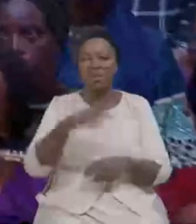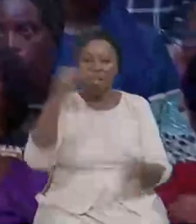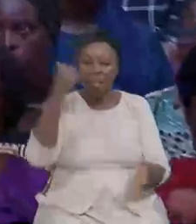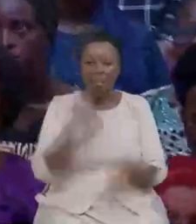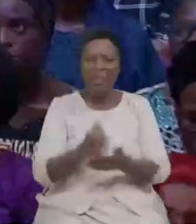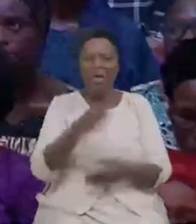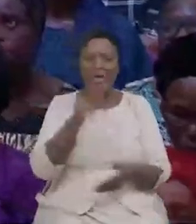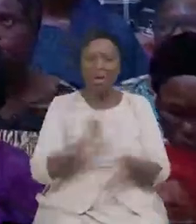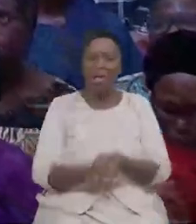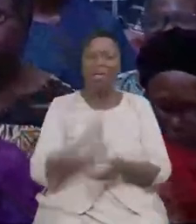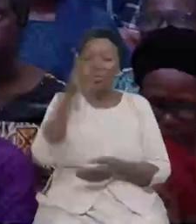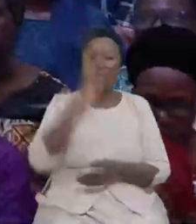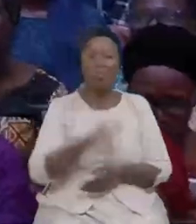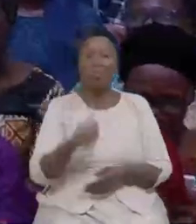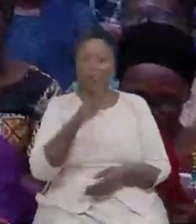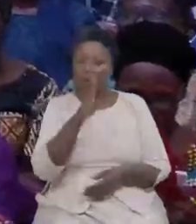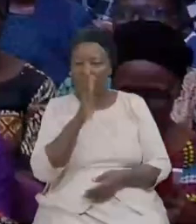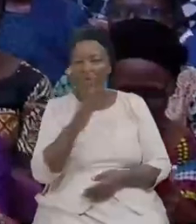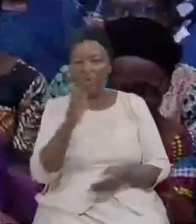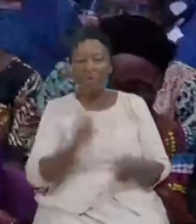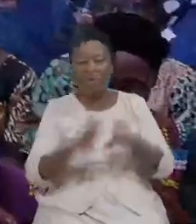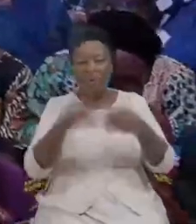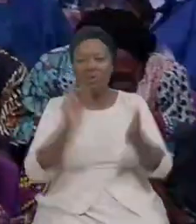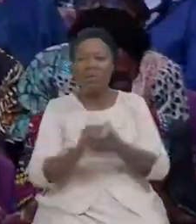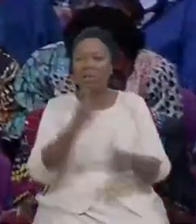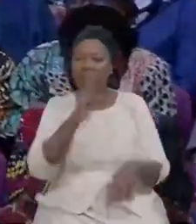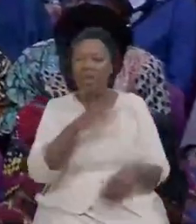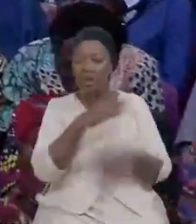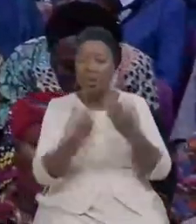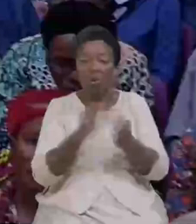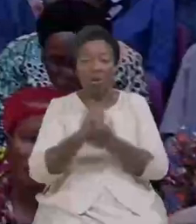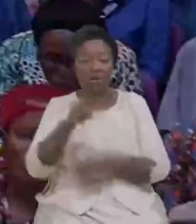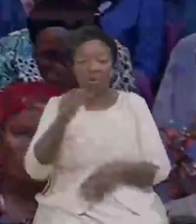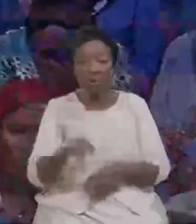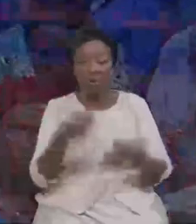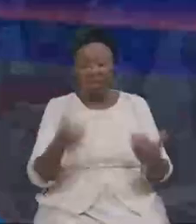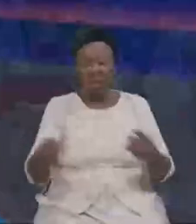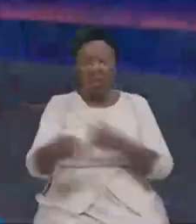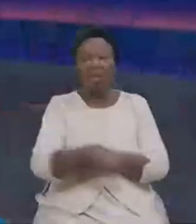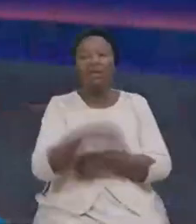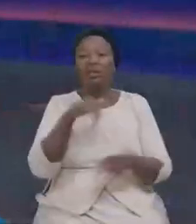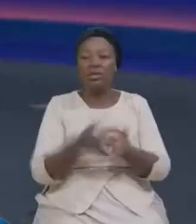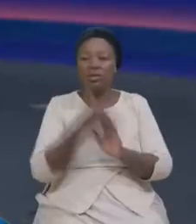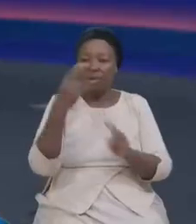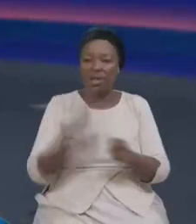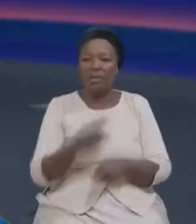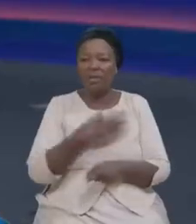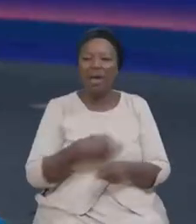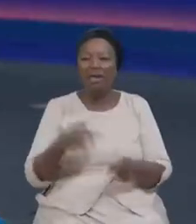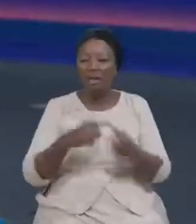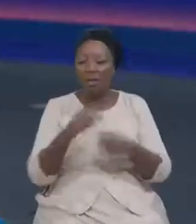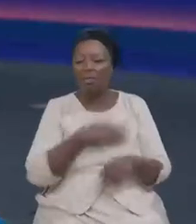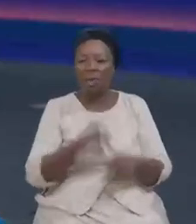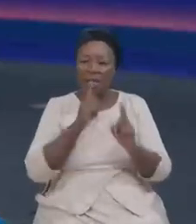Dieu, si tu as l'assurance, la confiance, ce Dieu est là, même en cette heure, pour toi.